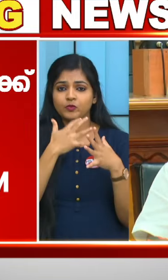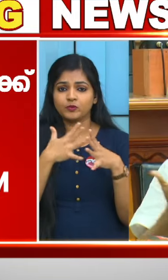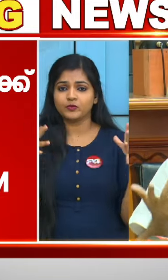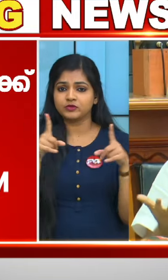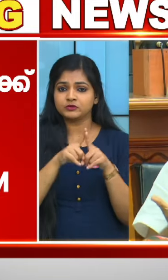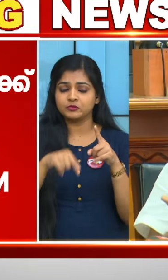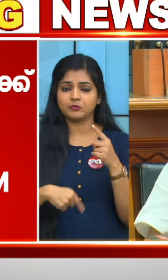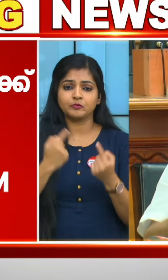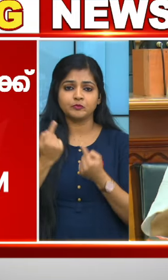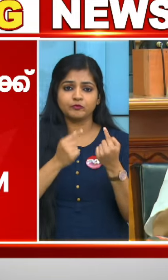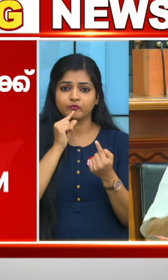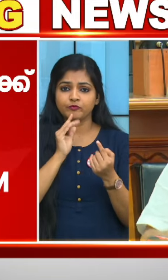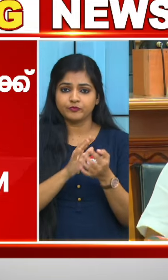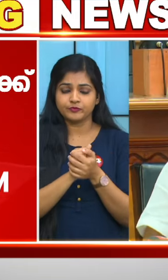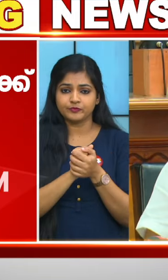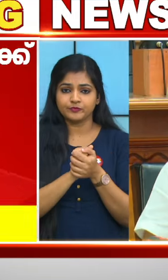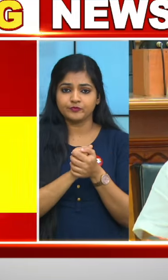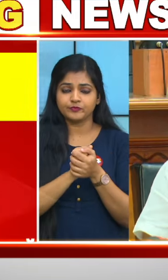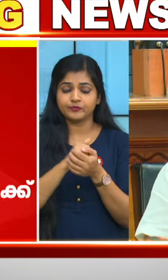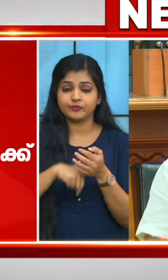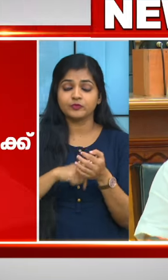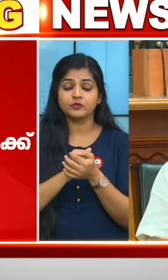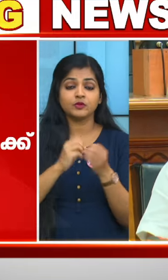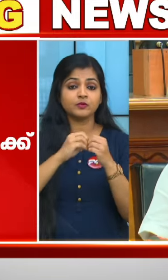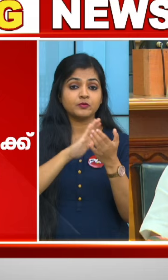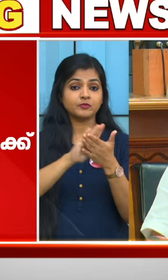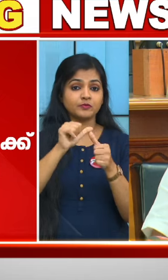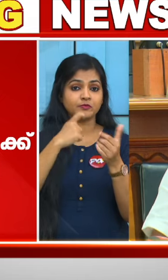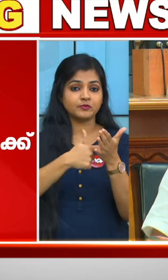ഞാൻ ഈ പറയുന്ന പോലെ തന്നെ ഭാരത് ഹോട്ടലിൽ പോയത്